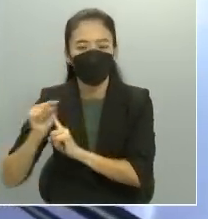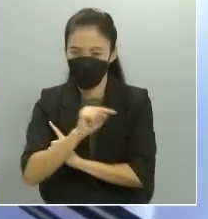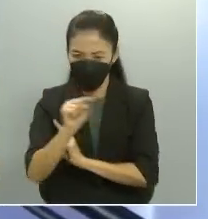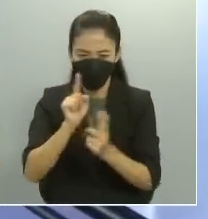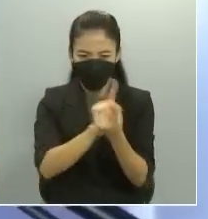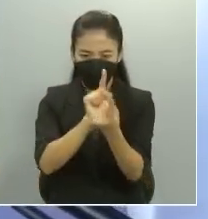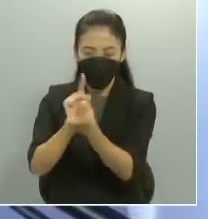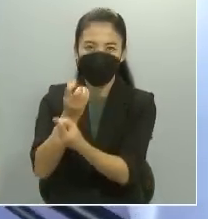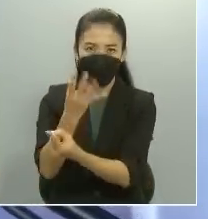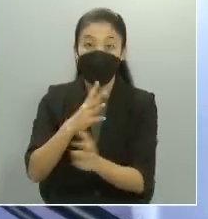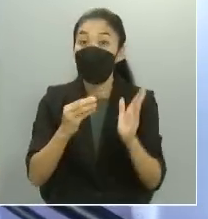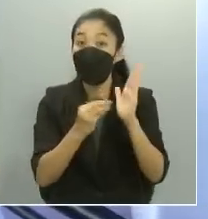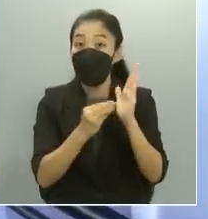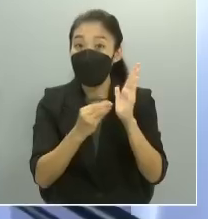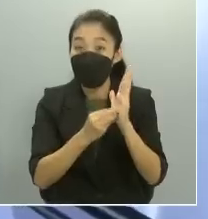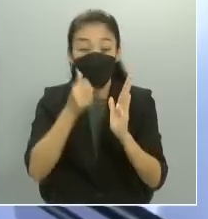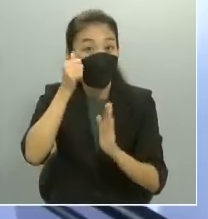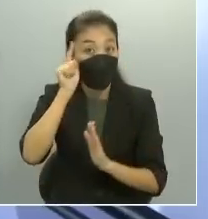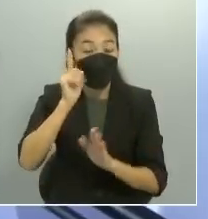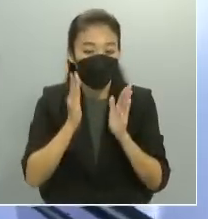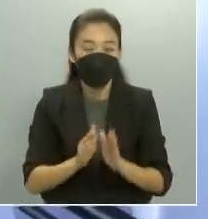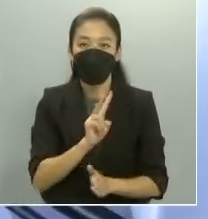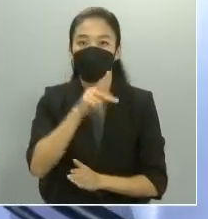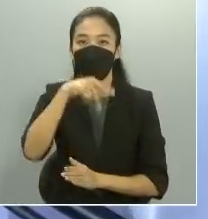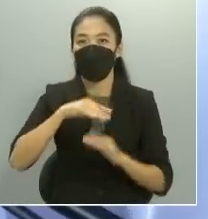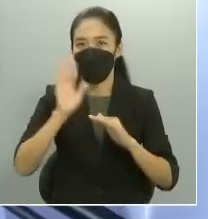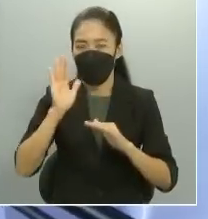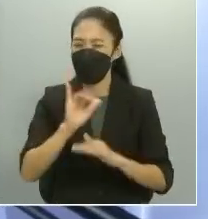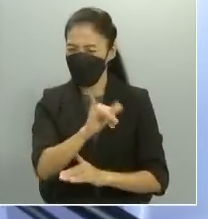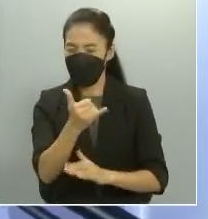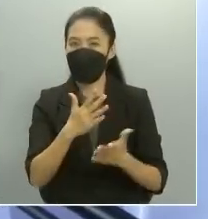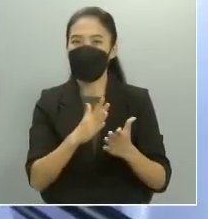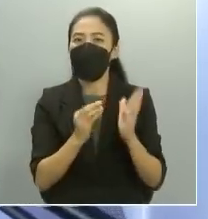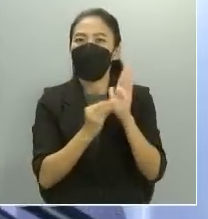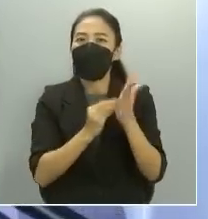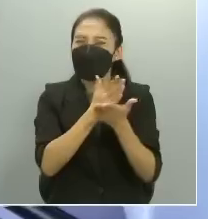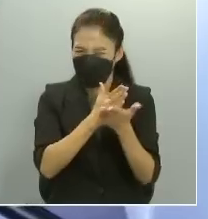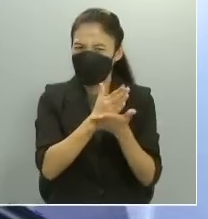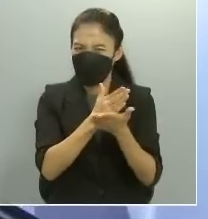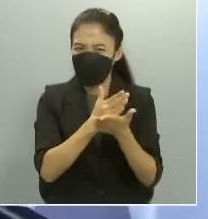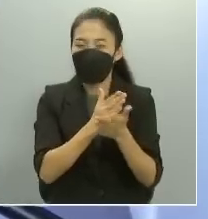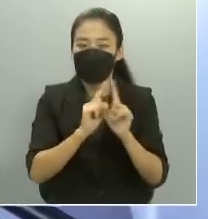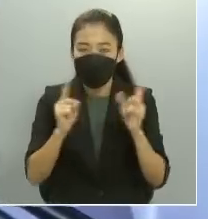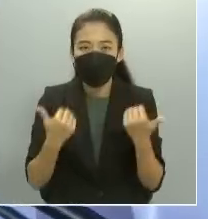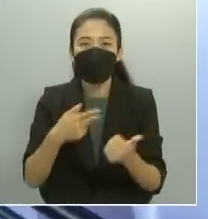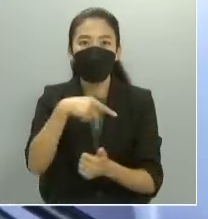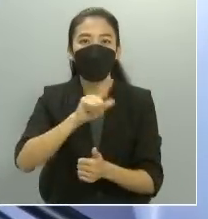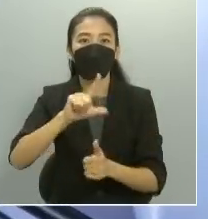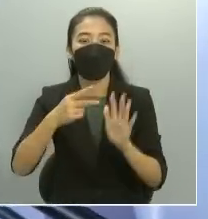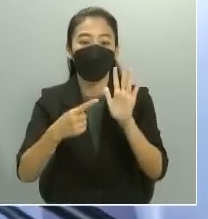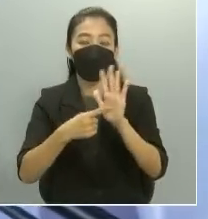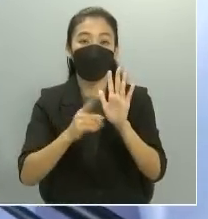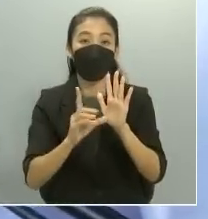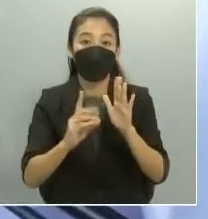แต่ละวันทั้งประเทศมือสองพันกว่ากทมสักครึ่งหนึ่งเพราะร้านกระทรวงสาสุขคุณหมอเกียรติภูมิวงศ์รจิต